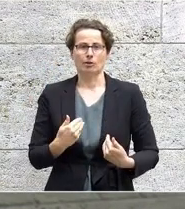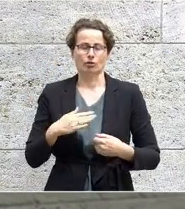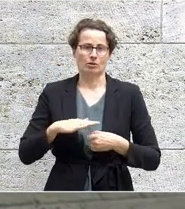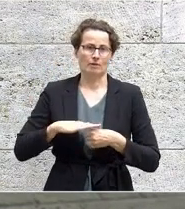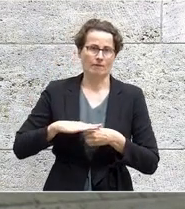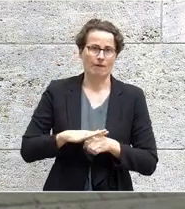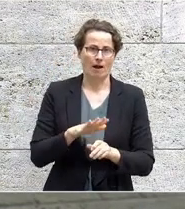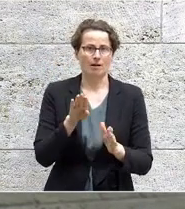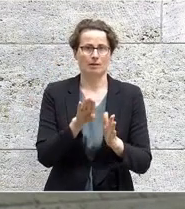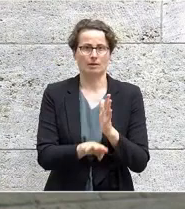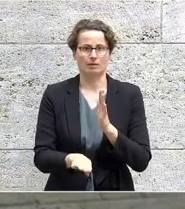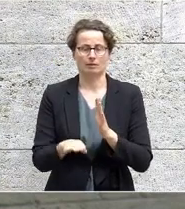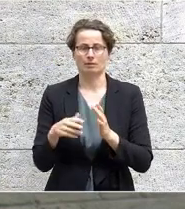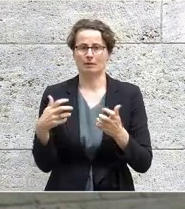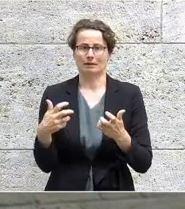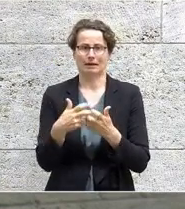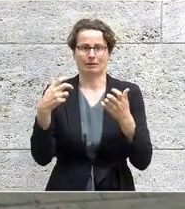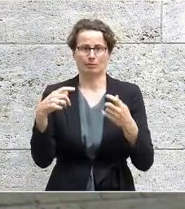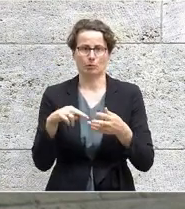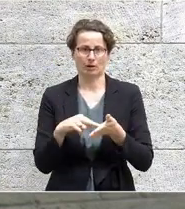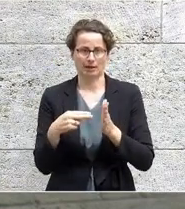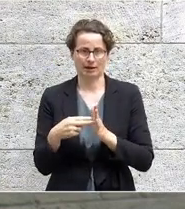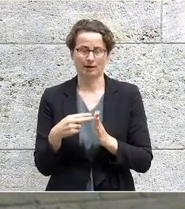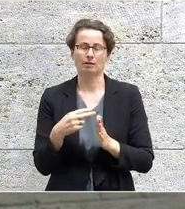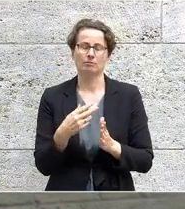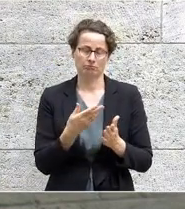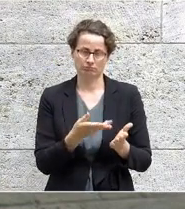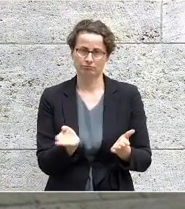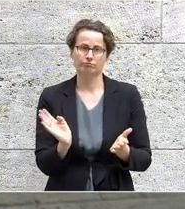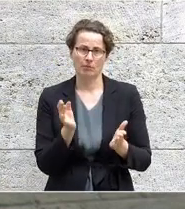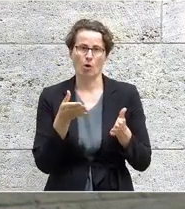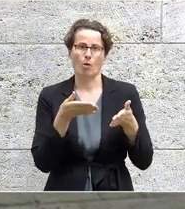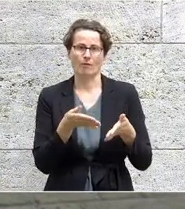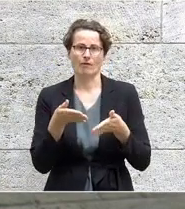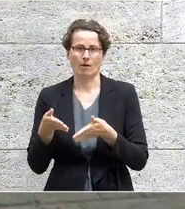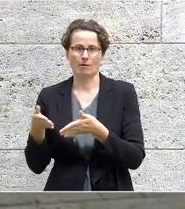Kriegspolitik zum Opfer fielen.